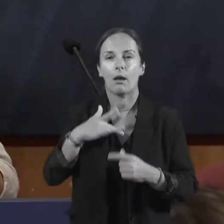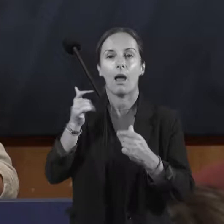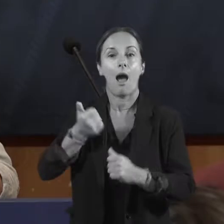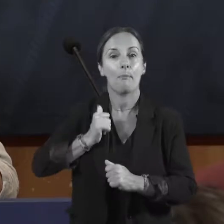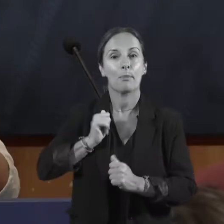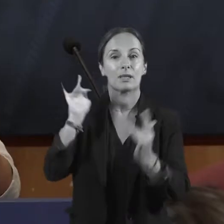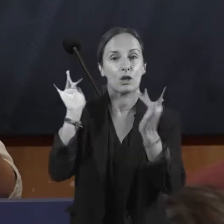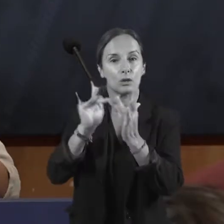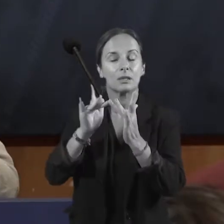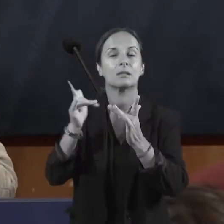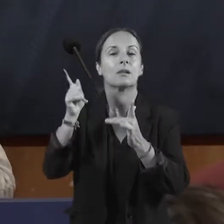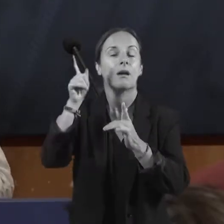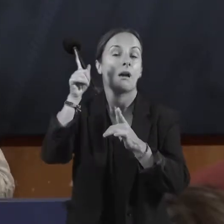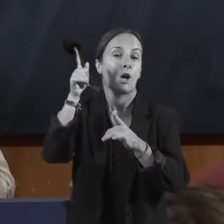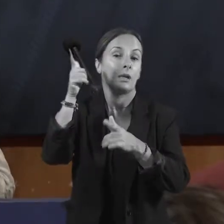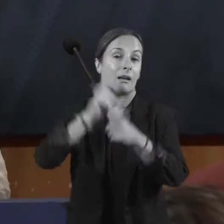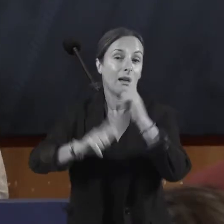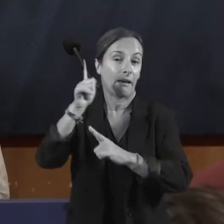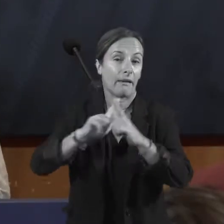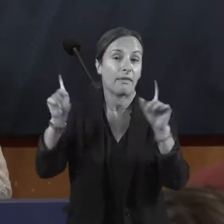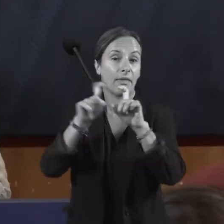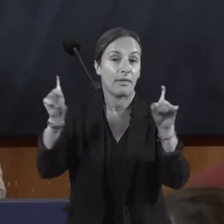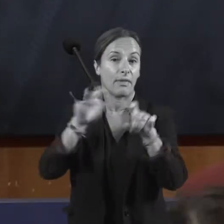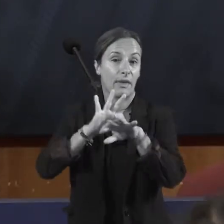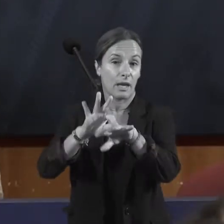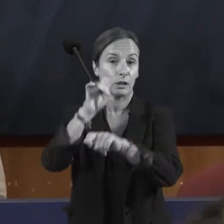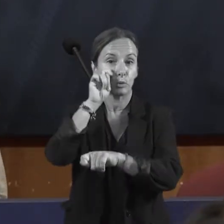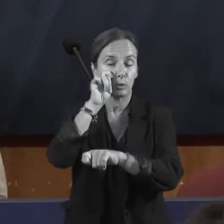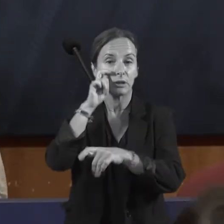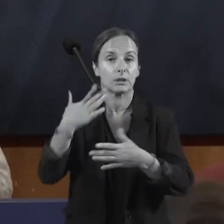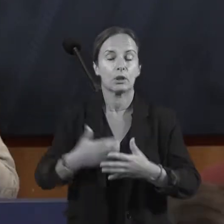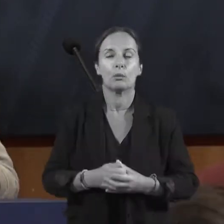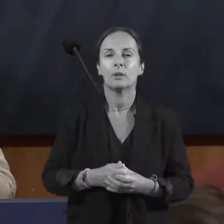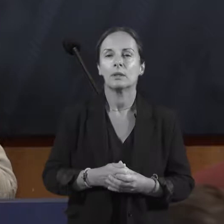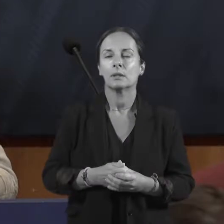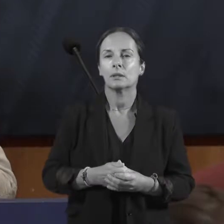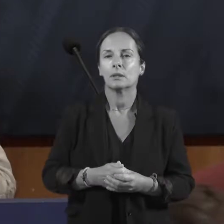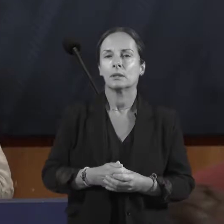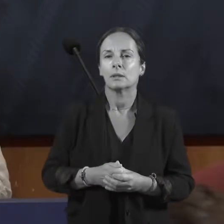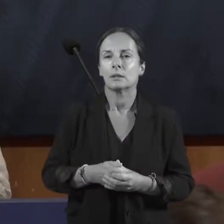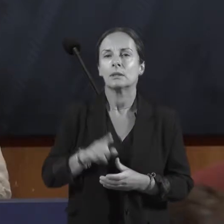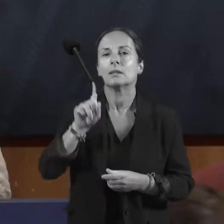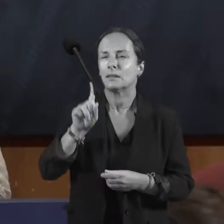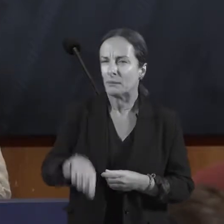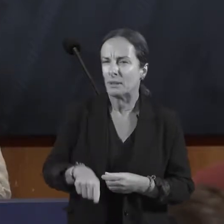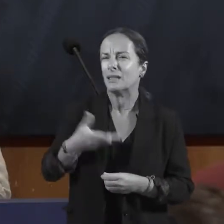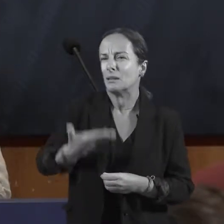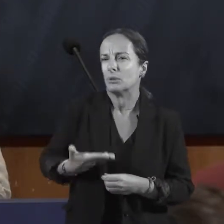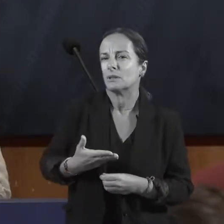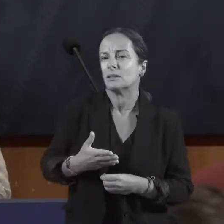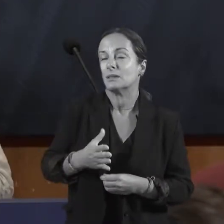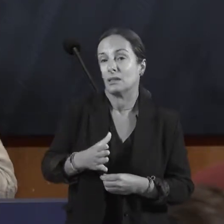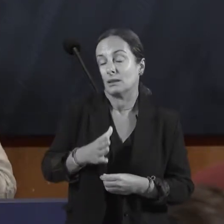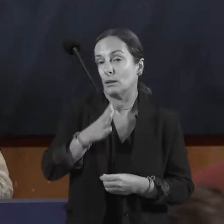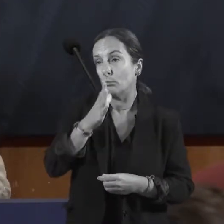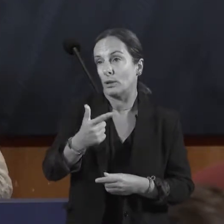turoperadors, on volem explicar aquest pla de xoc, aquest pla promocional que canviem els termes de la promoció i sobretot arrel de lo que ha passat amb